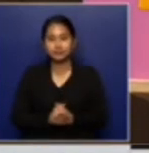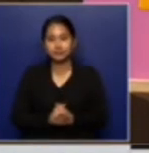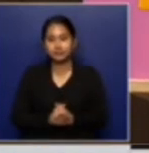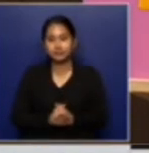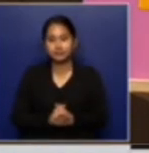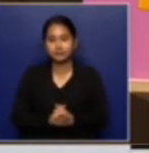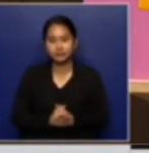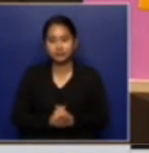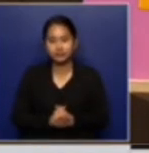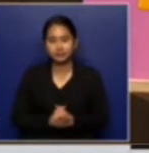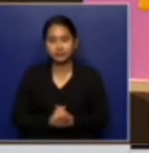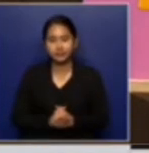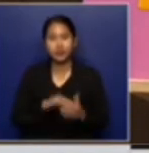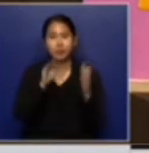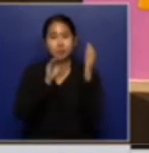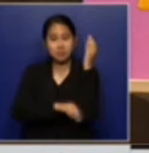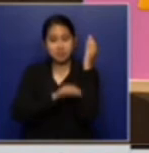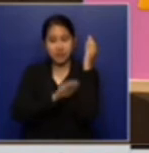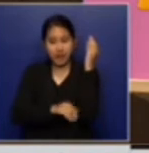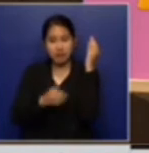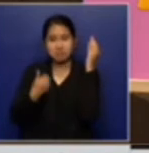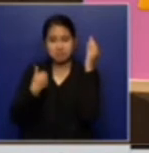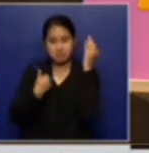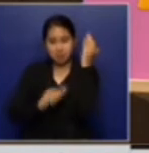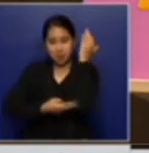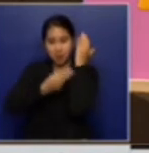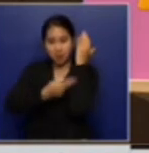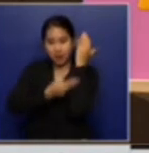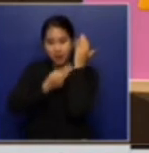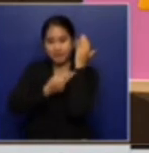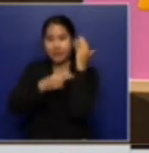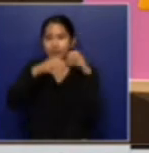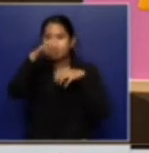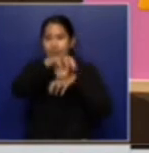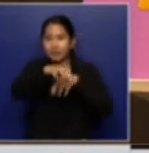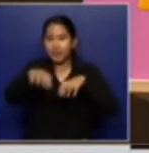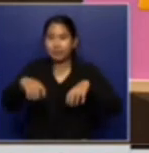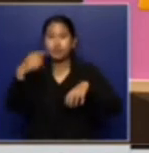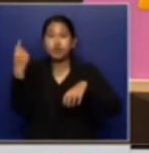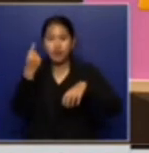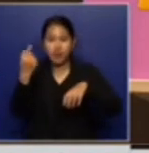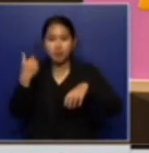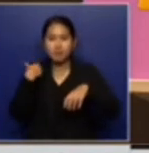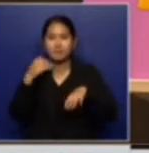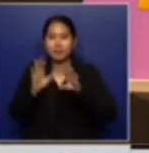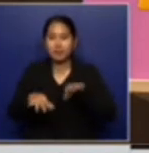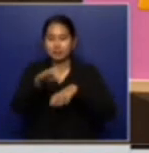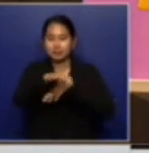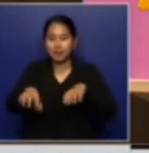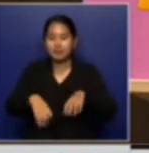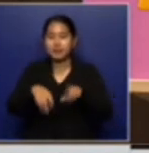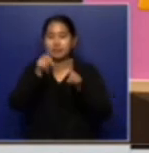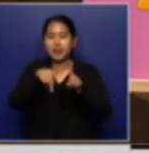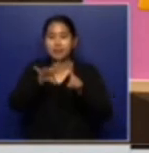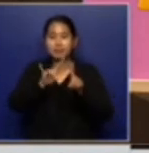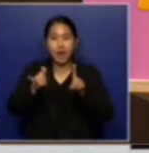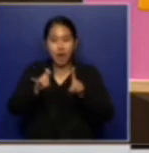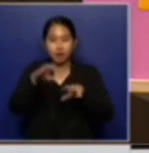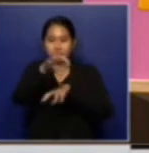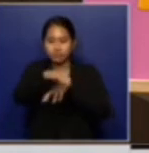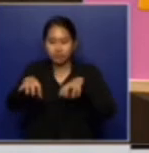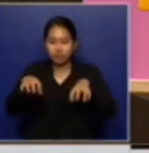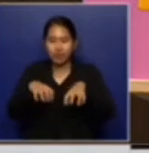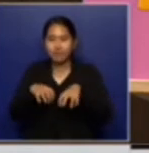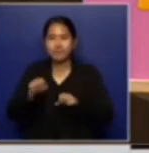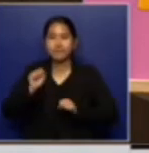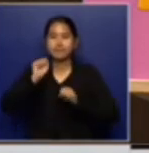ซึ่งมีโรงแรมซึ่งเป็นสถานที่เกี่ยวกับการท่องเที่ยวทั้งหมดประมาณ 1,800 แห่งเนี่ยประก